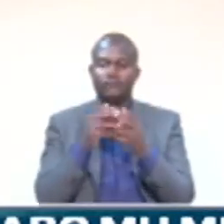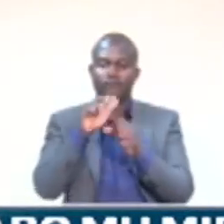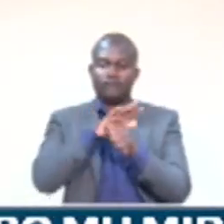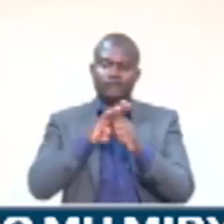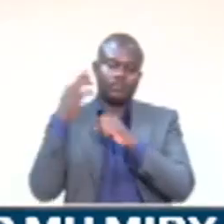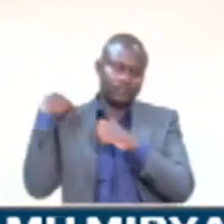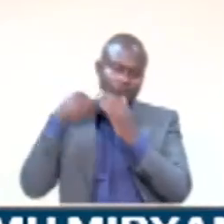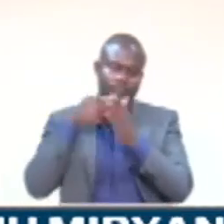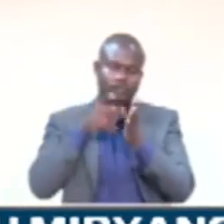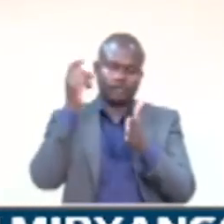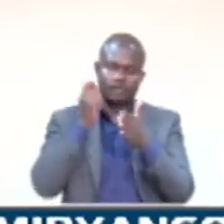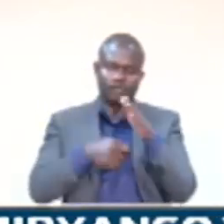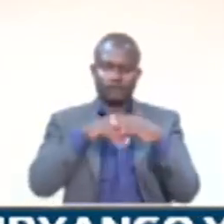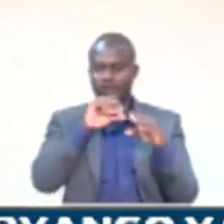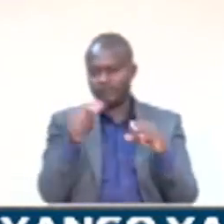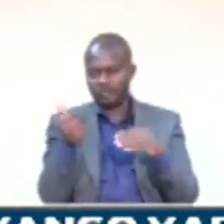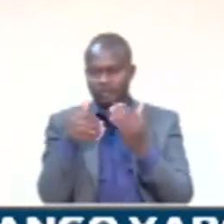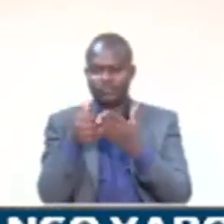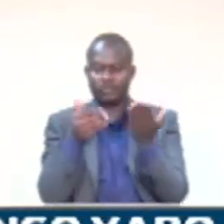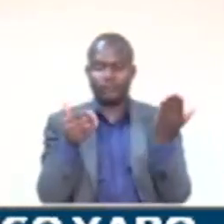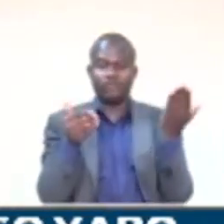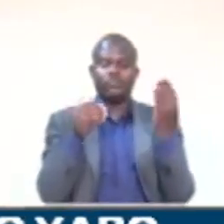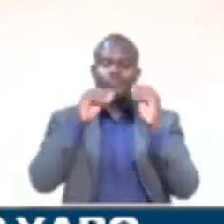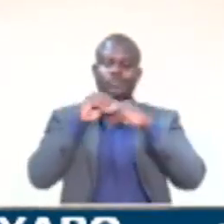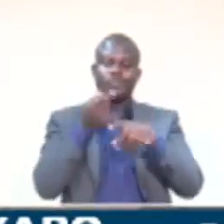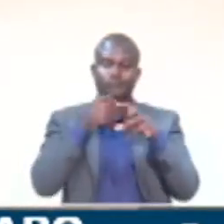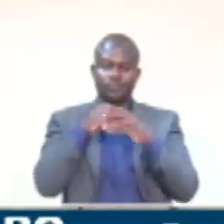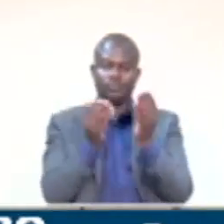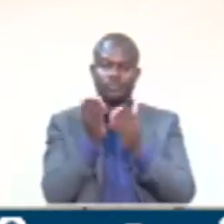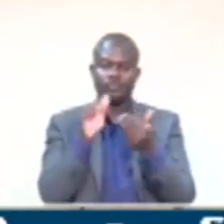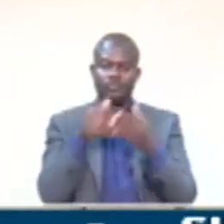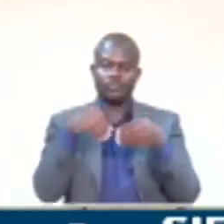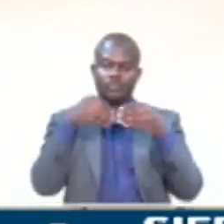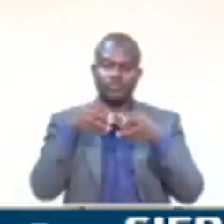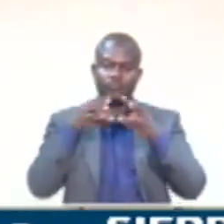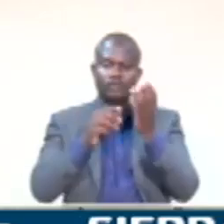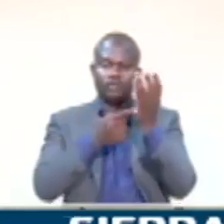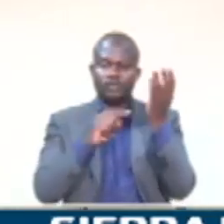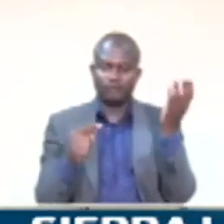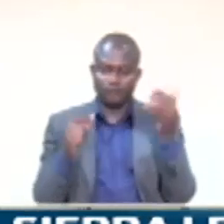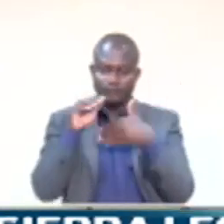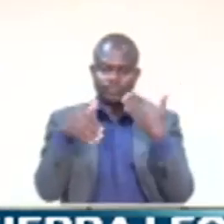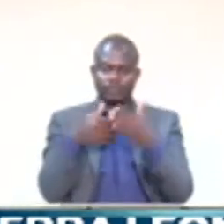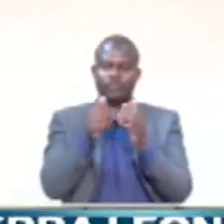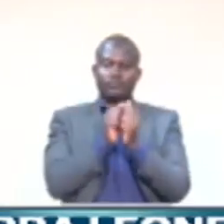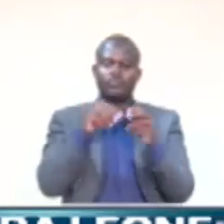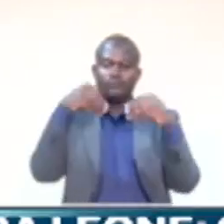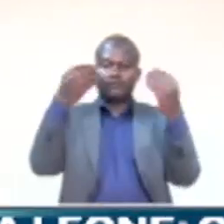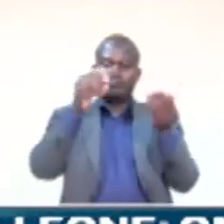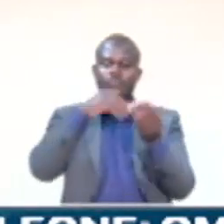inshingano z'usoro. Indi mpinduka ikaba yuko umusaruro ukomoka kuri serivisi zitangwa mu buryo bw'ikoranabuhanga